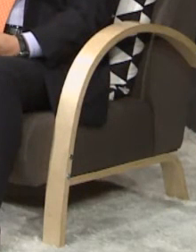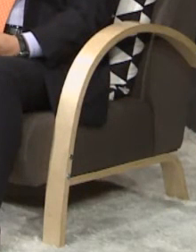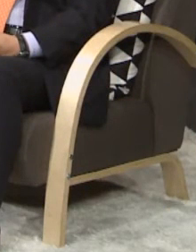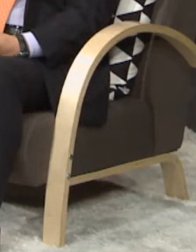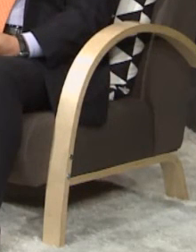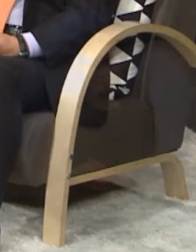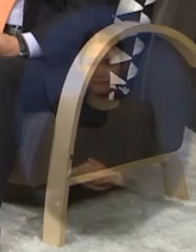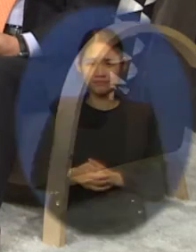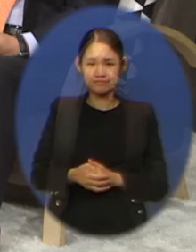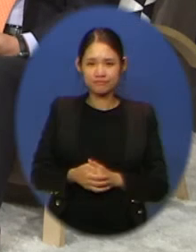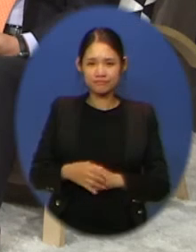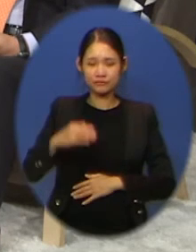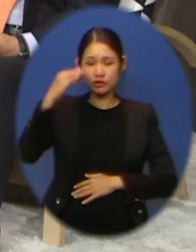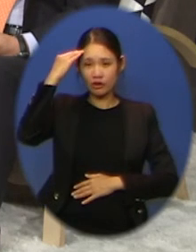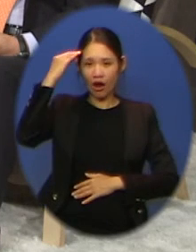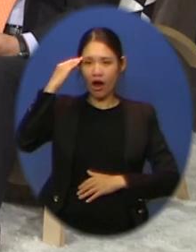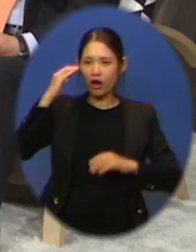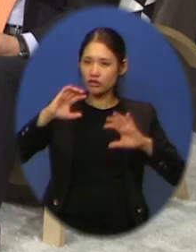우리나라가